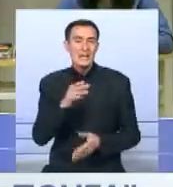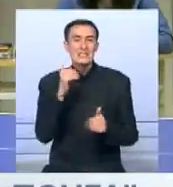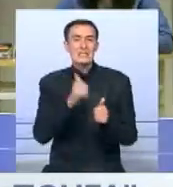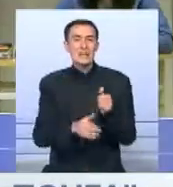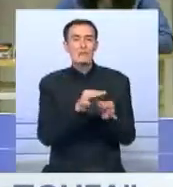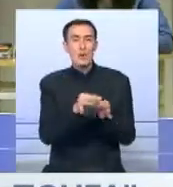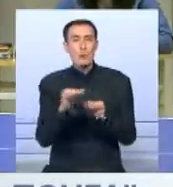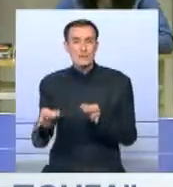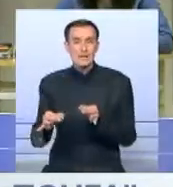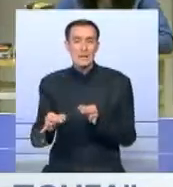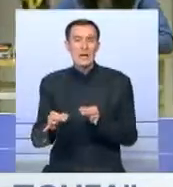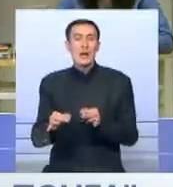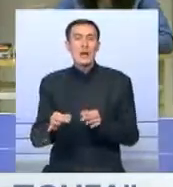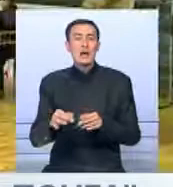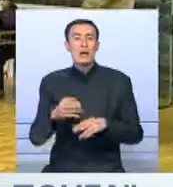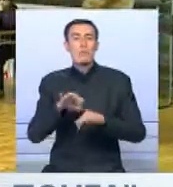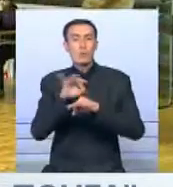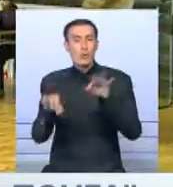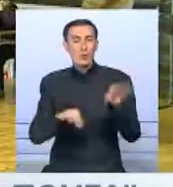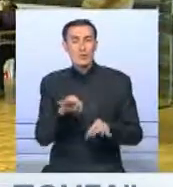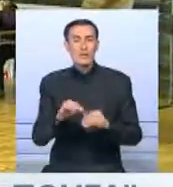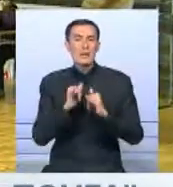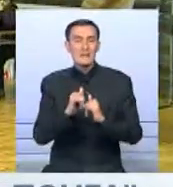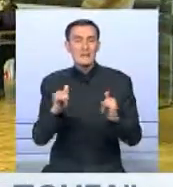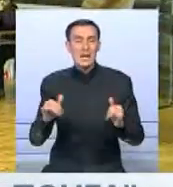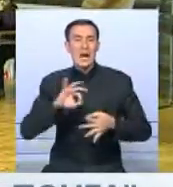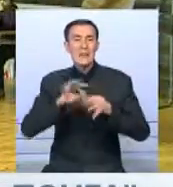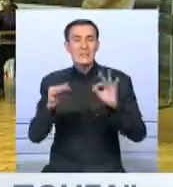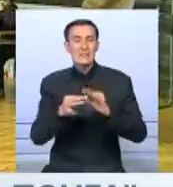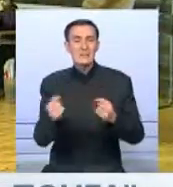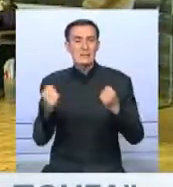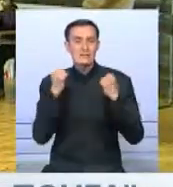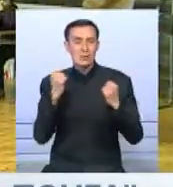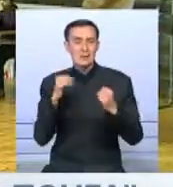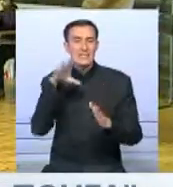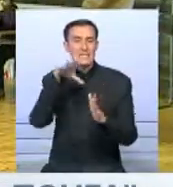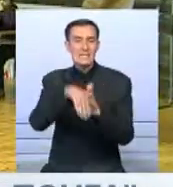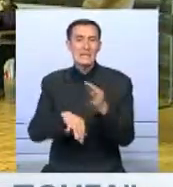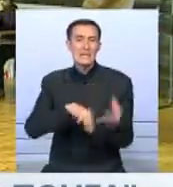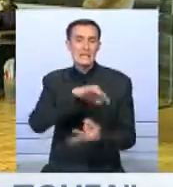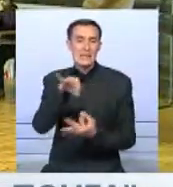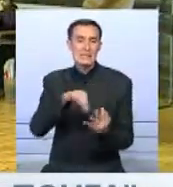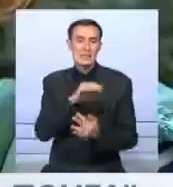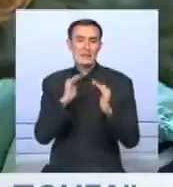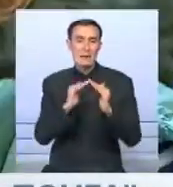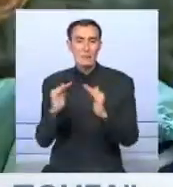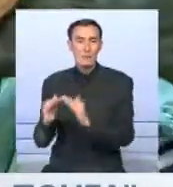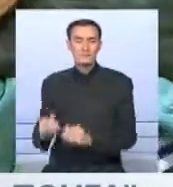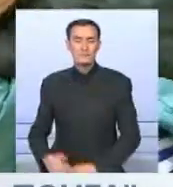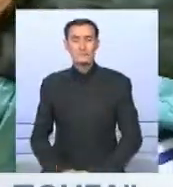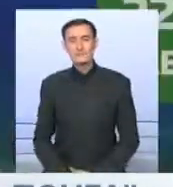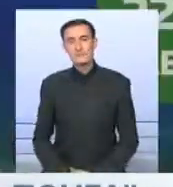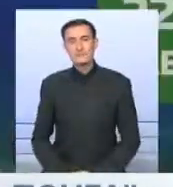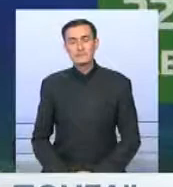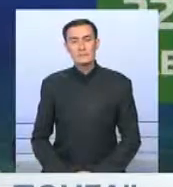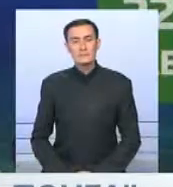регионов страны. Социальный проект направлен на развитие олимпийского вида спорта в детских домах.